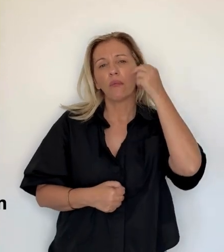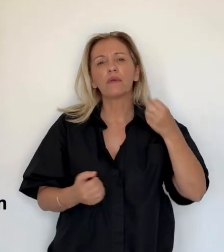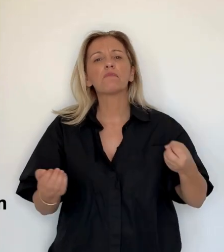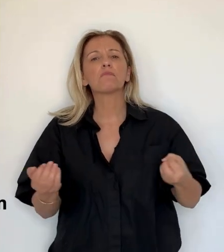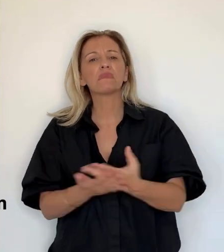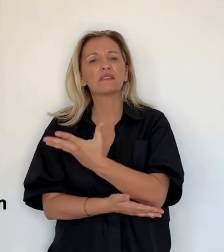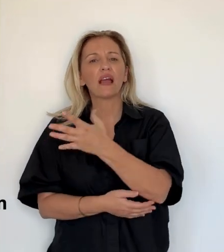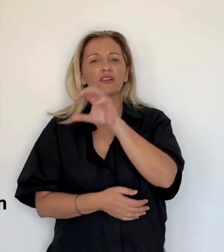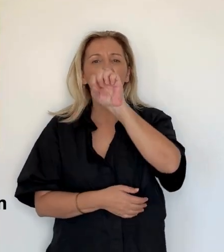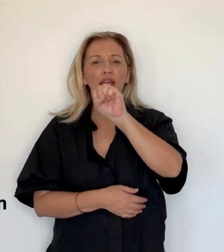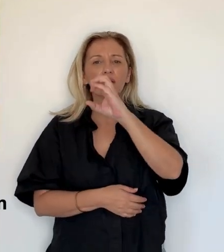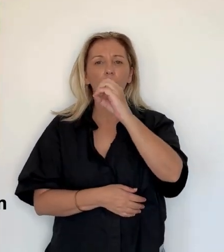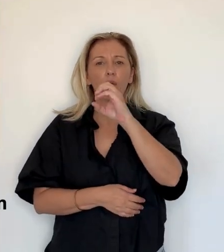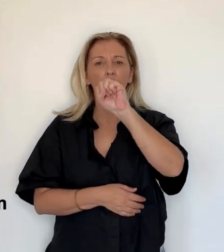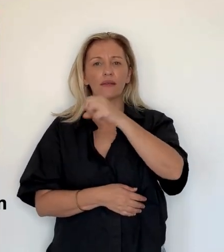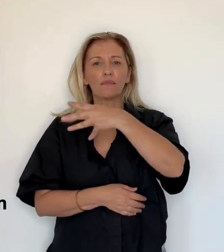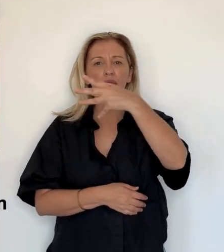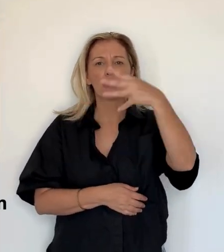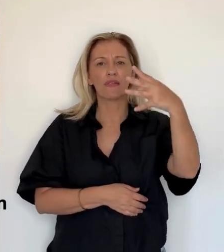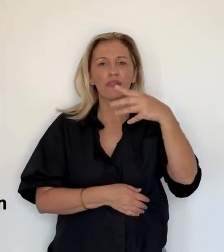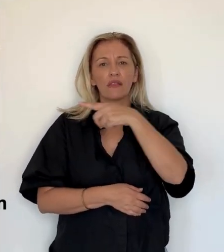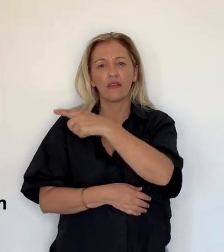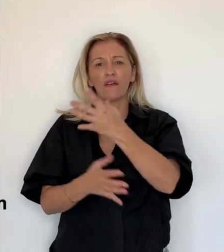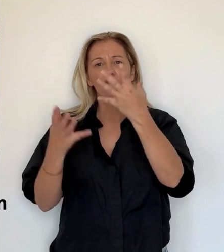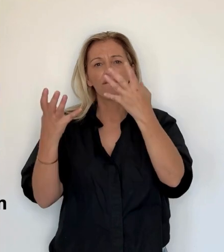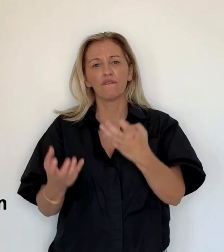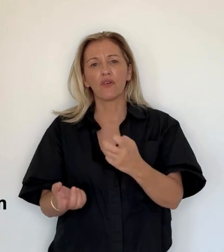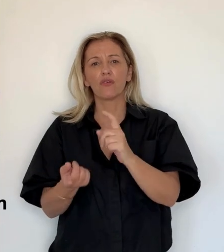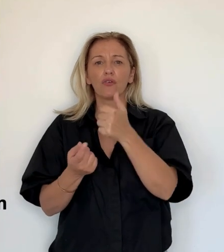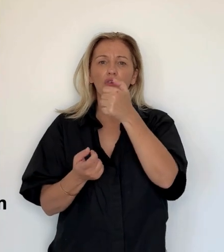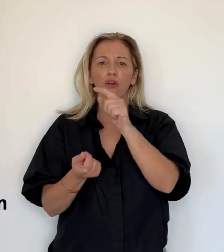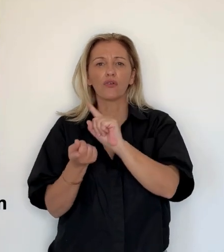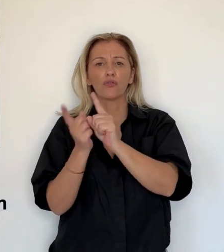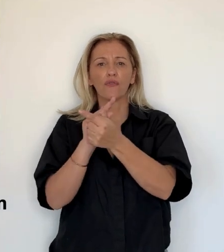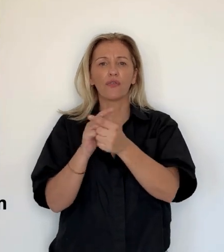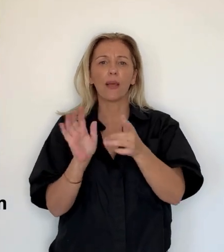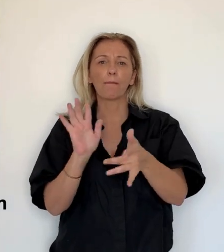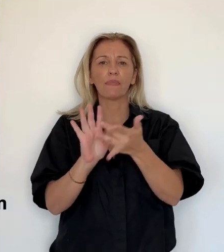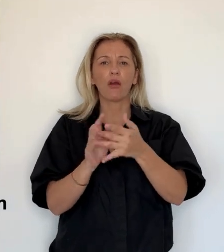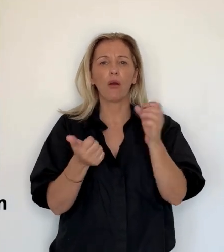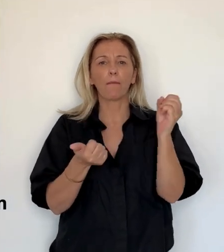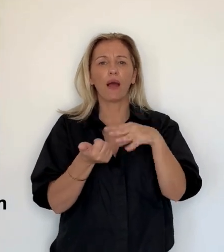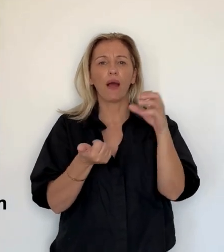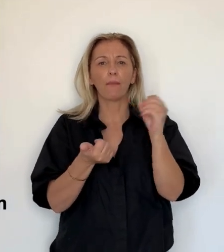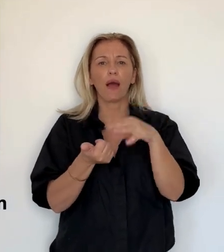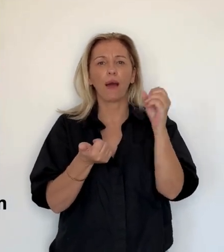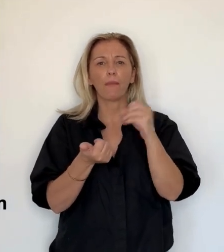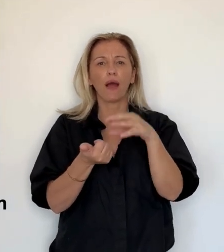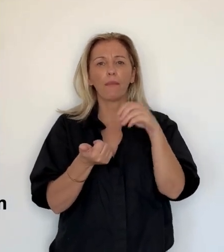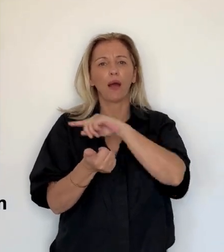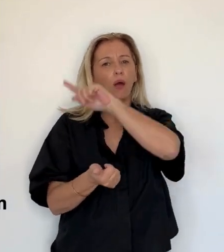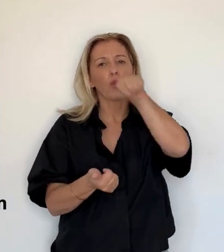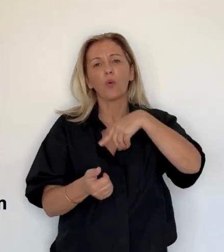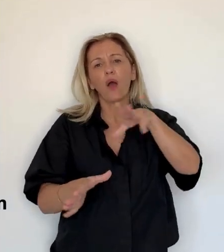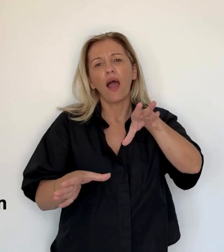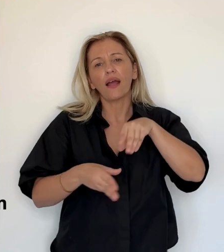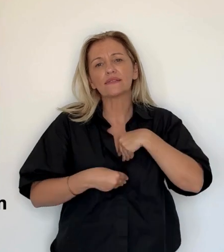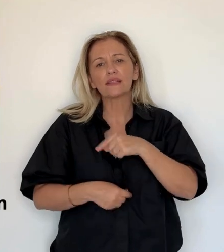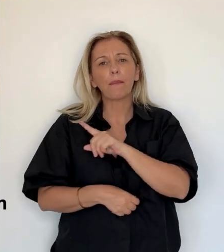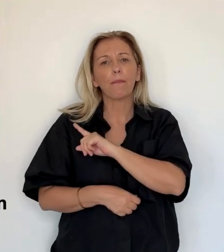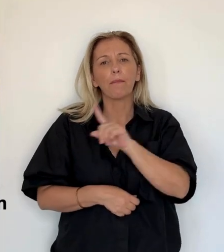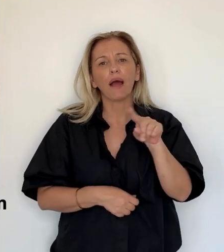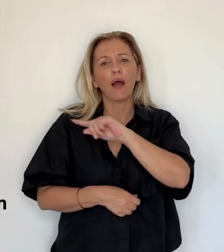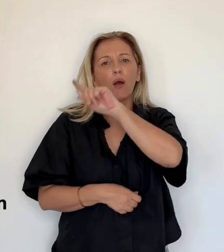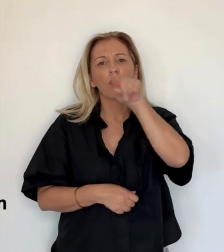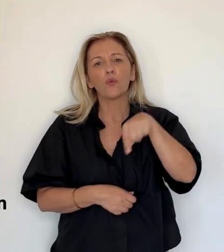Mothership, qualifié de propagande par les militants d'extrême droite présents. On a bien compris le message des SOS Méditerranée, c'est-à-dire en fait que la Corse devient un déversoir, et